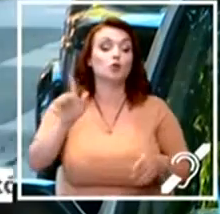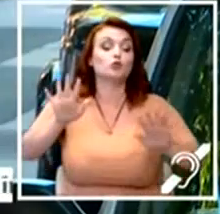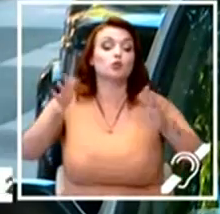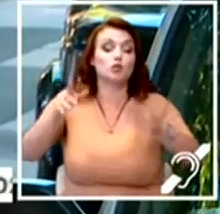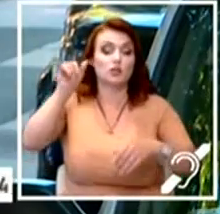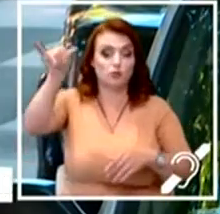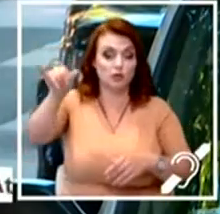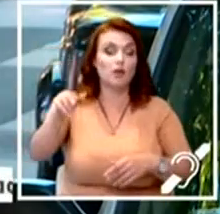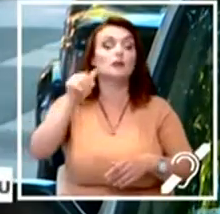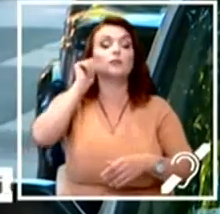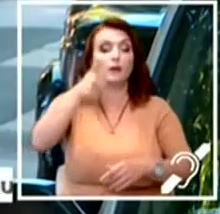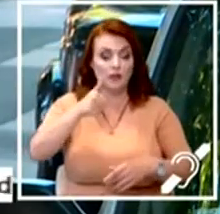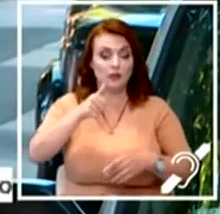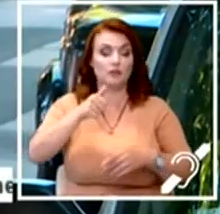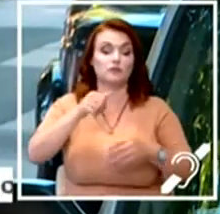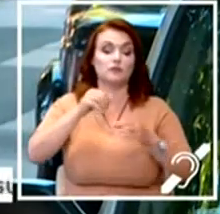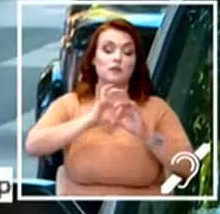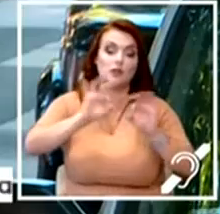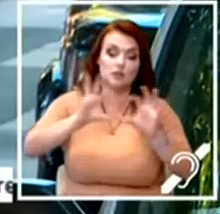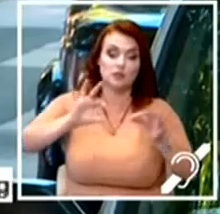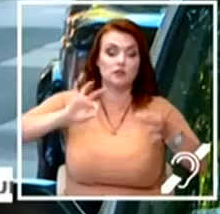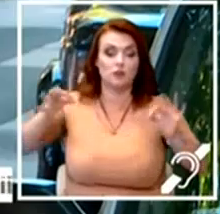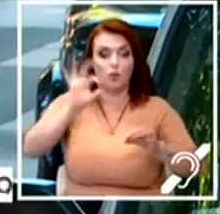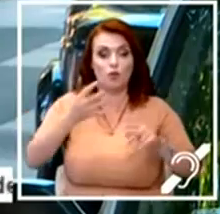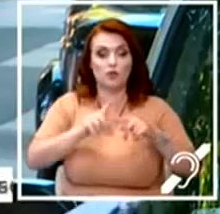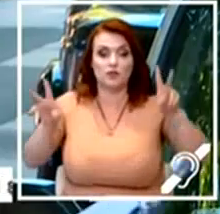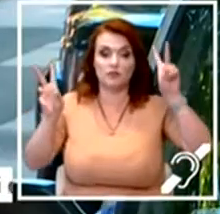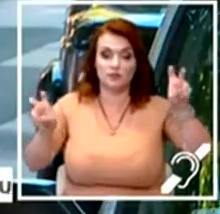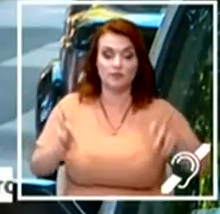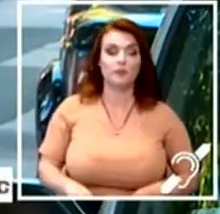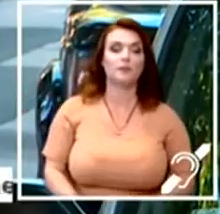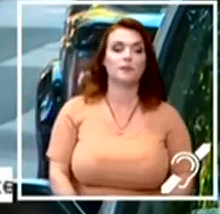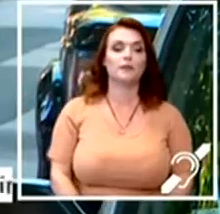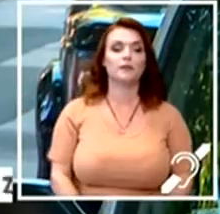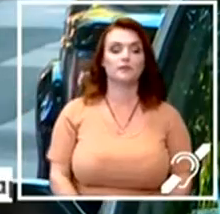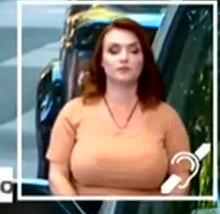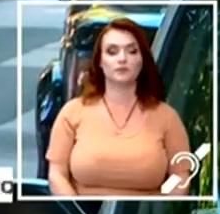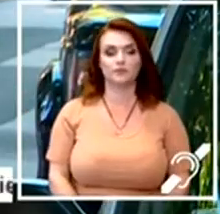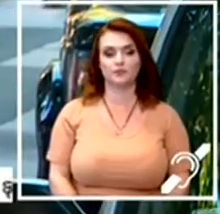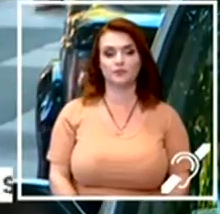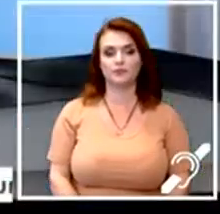vom reveni mâine cu mai multe detalii la acest subiect. Acestea au fost toate informațiile. Vadim mai